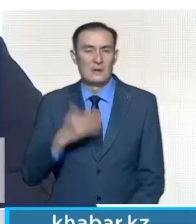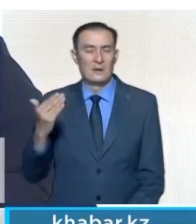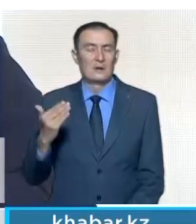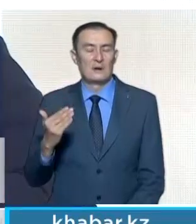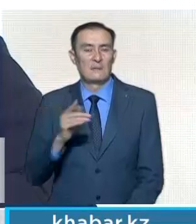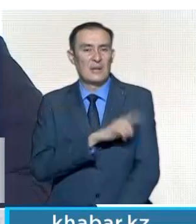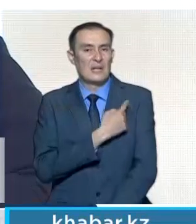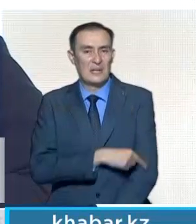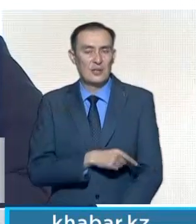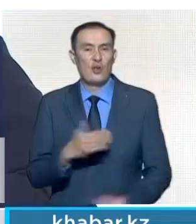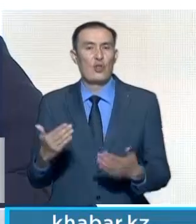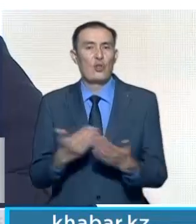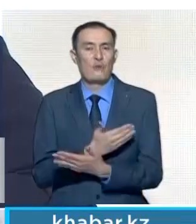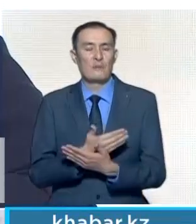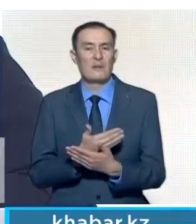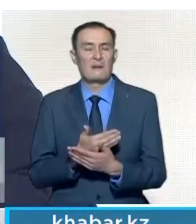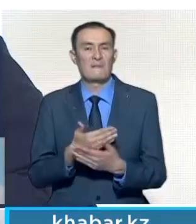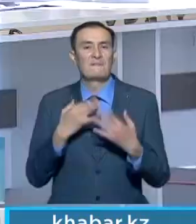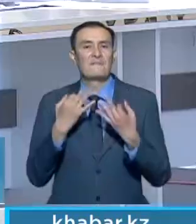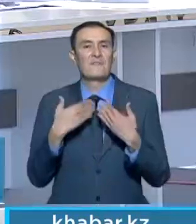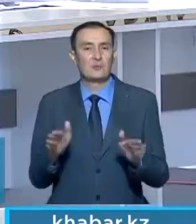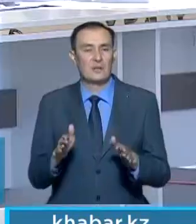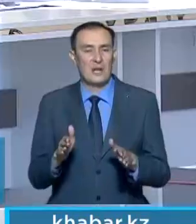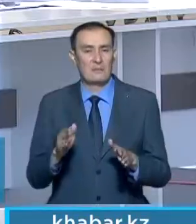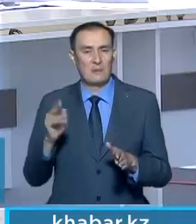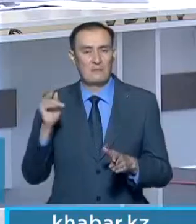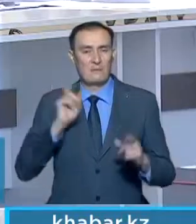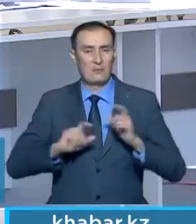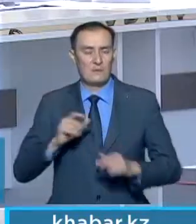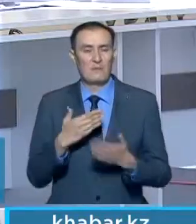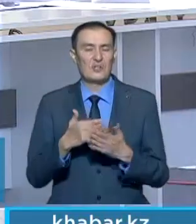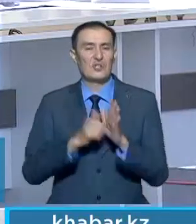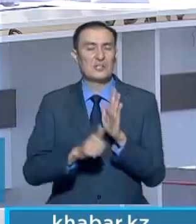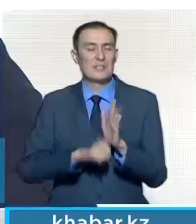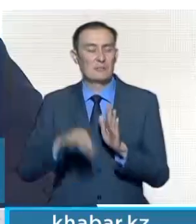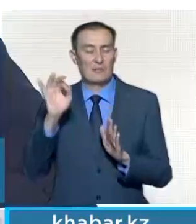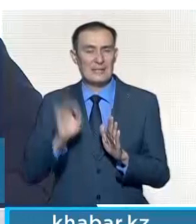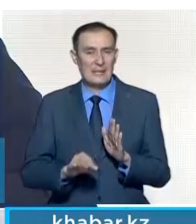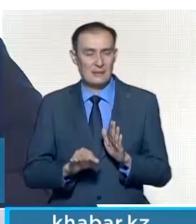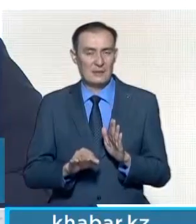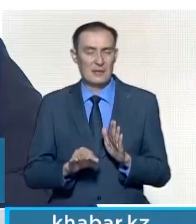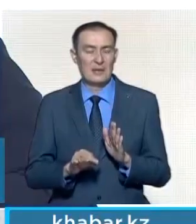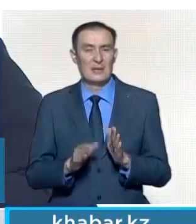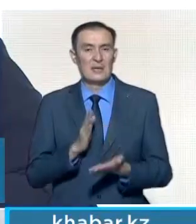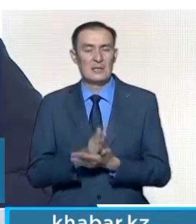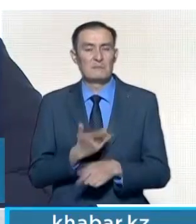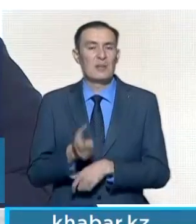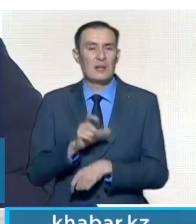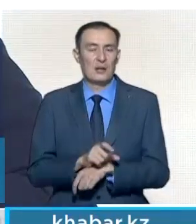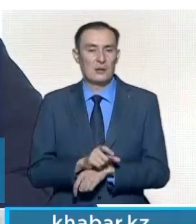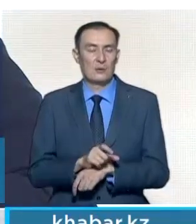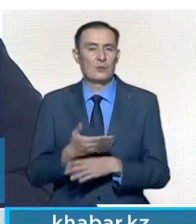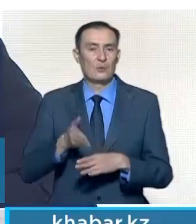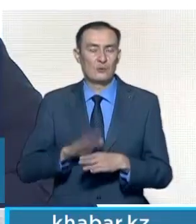работодателей новыми выпускниками медицинских вузов. Кроме того, почти на 60% имеется перегрузка